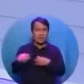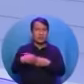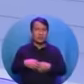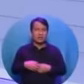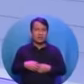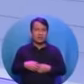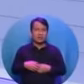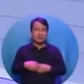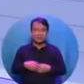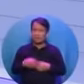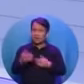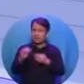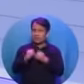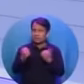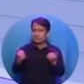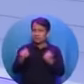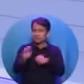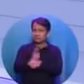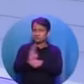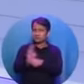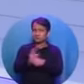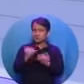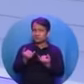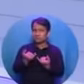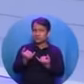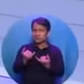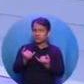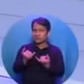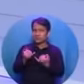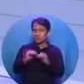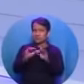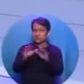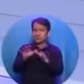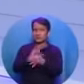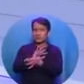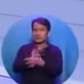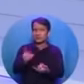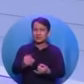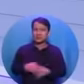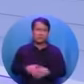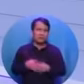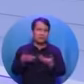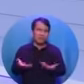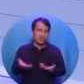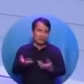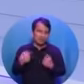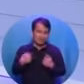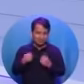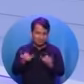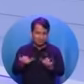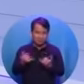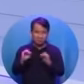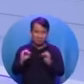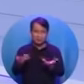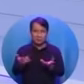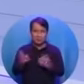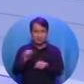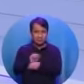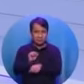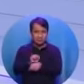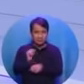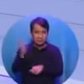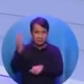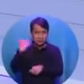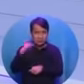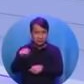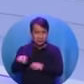Opo. Okay. Ma'am, anong pinagkakabalahan nyo ngayon panahon ng pandemya? Wala po sa ngayon po. Wala kayong work dati, meron.